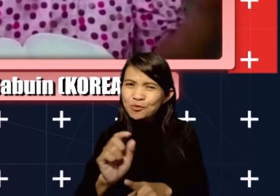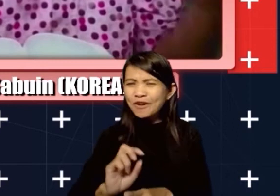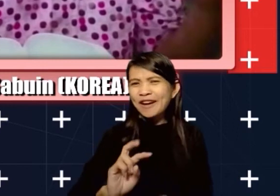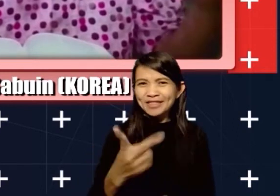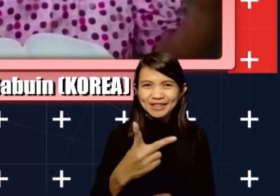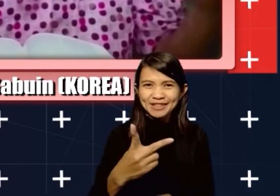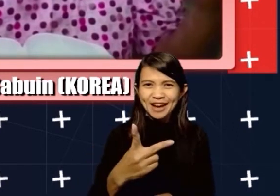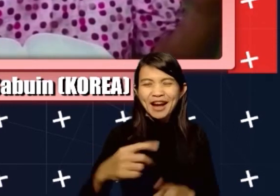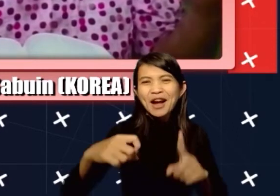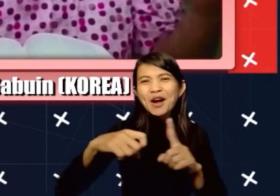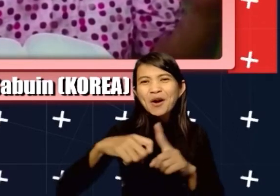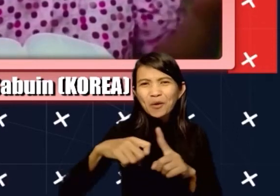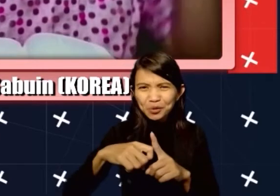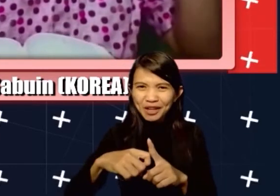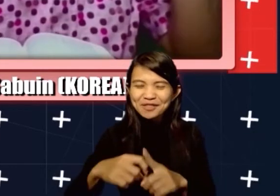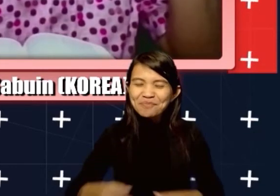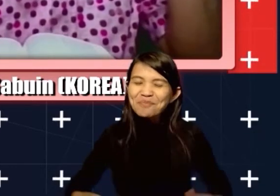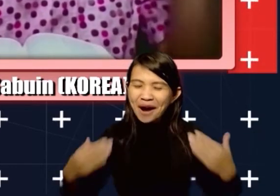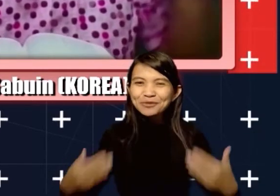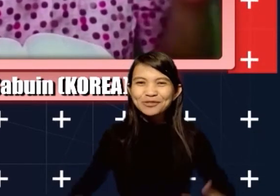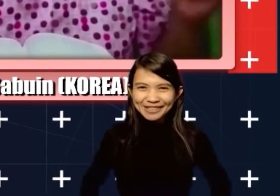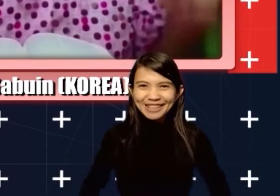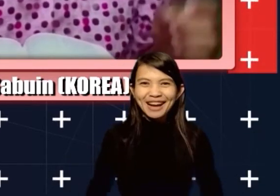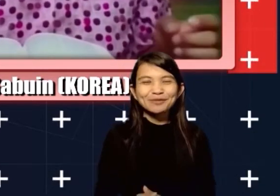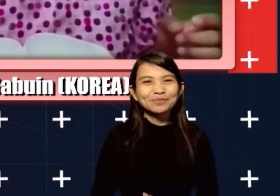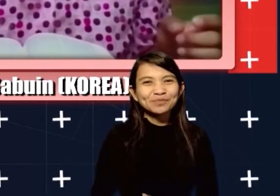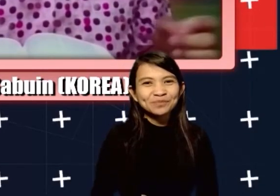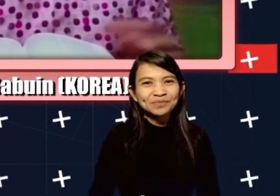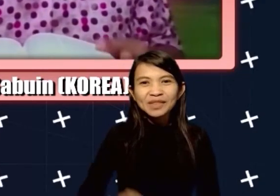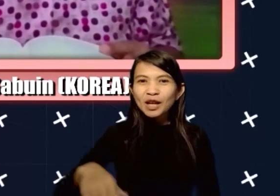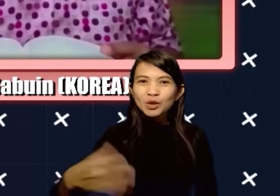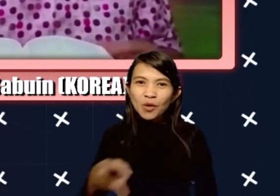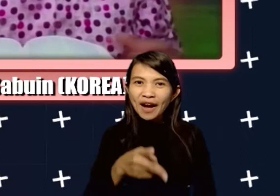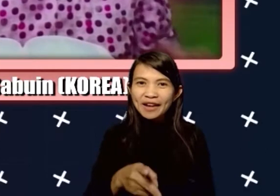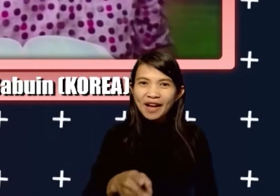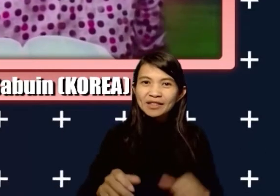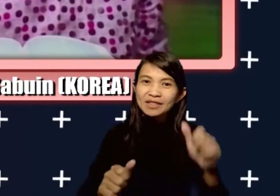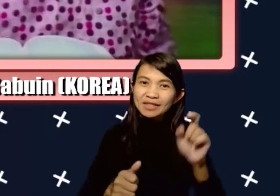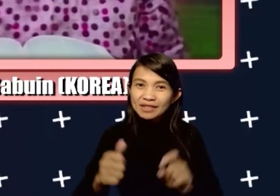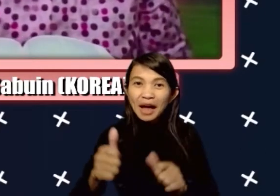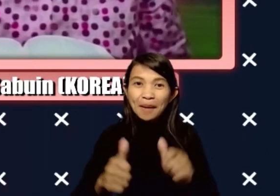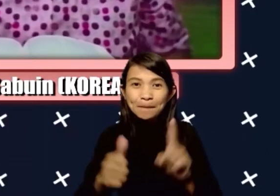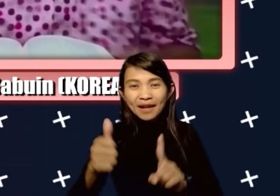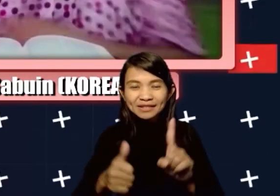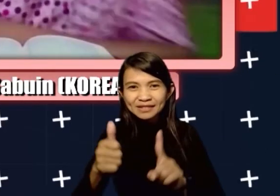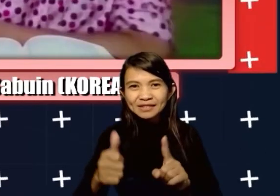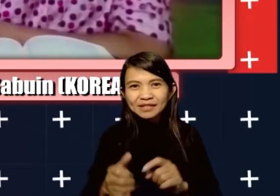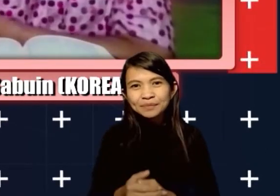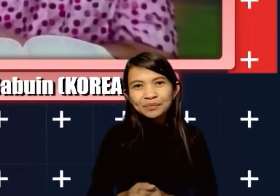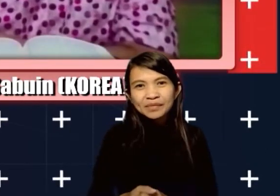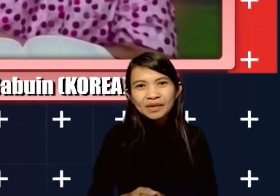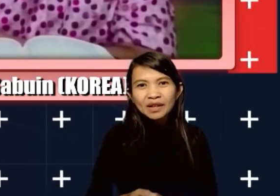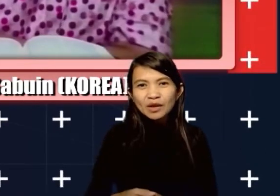kemudian ayat yang ke-16, sesudah itu ia berfirman kepadaku, hai anak manusia, sesungguhnya aku